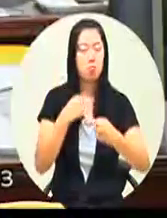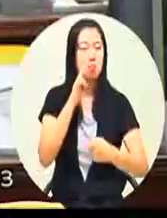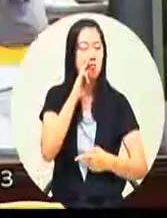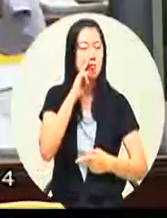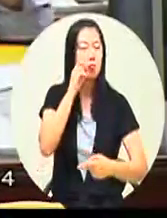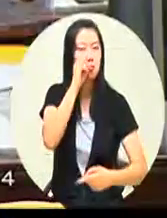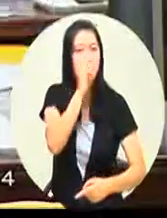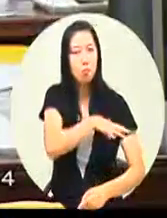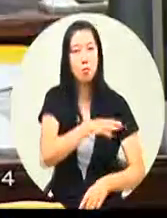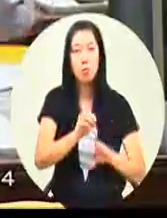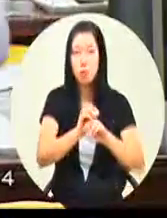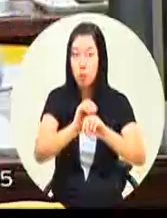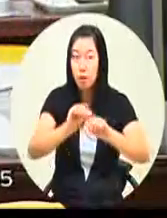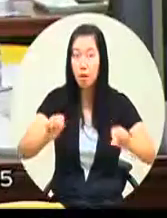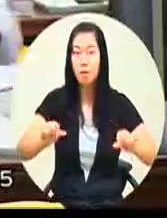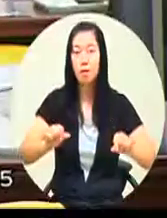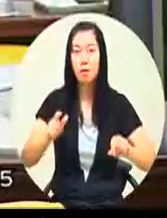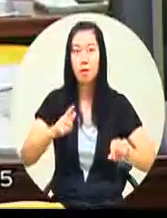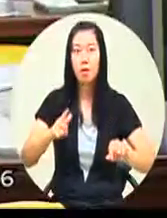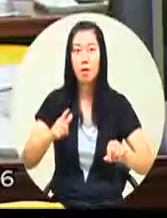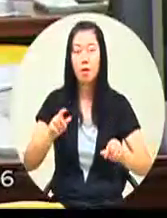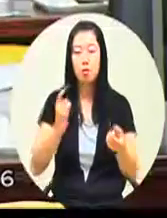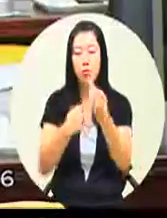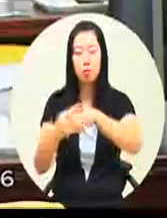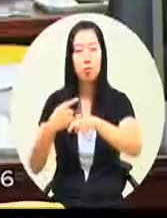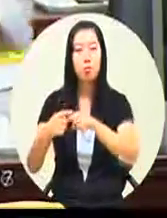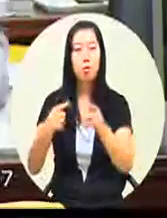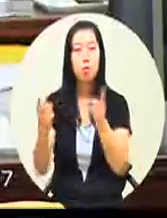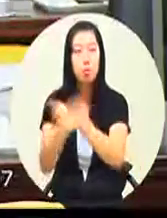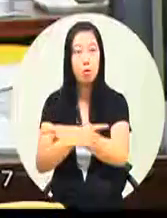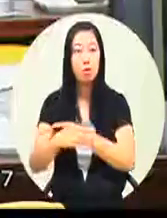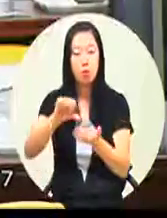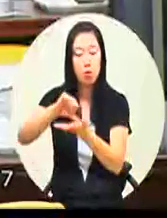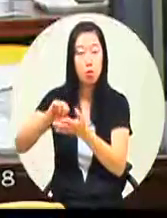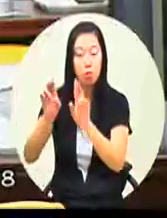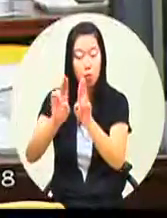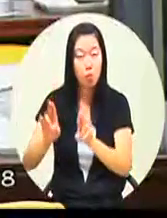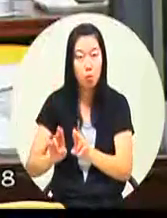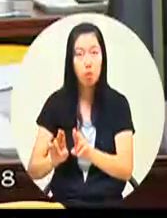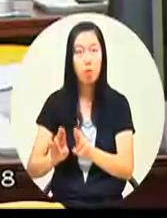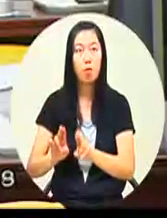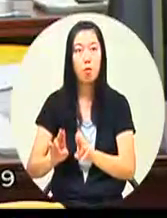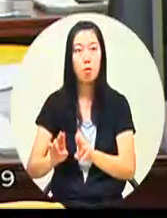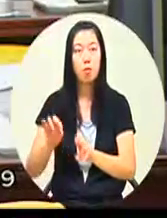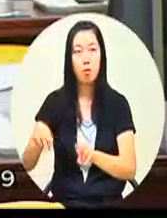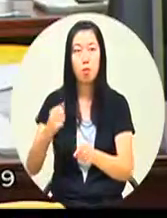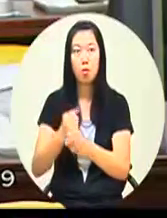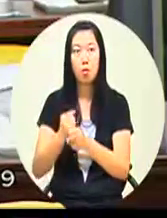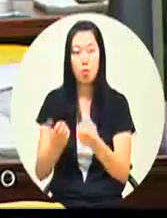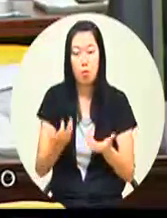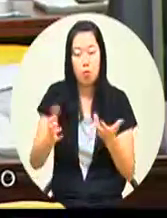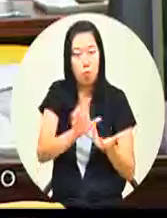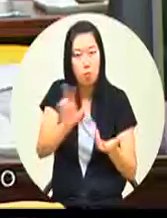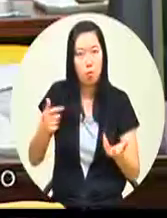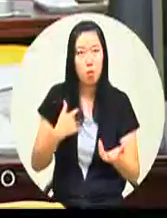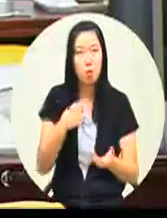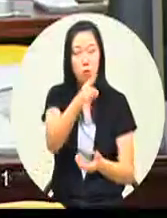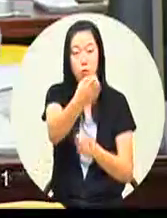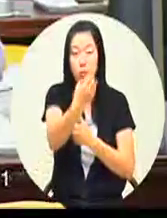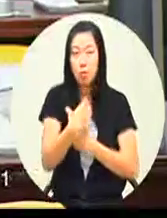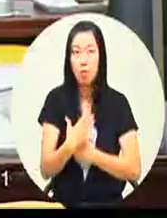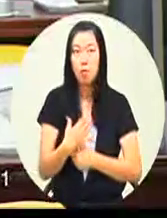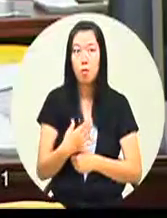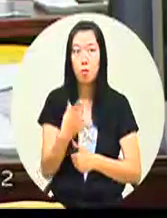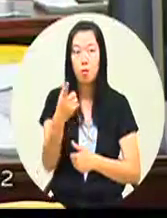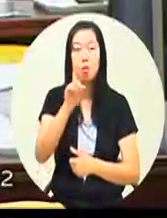好的地去做种发电啊，也看个净哦，所谓的室内的温室哈。我跟他怎么处理呢？